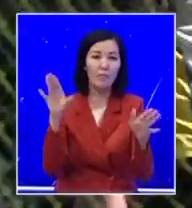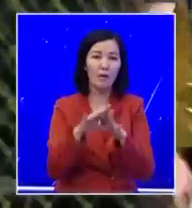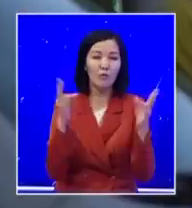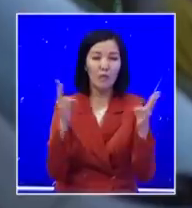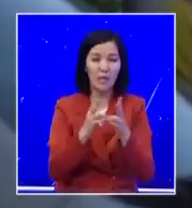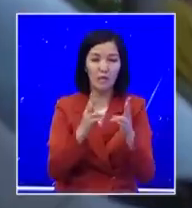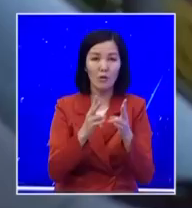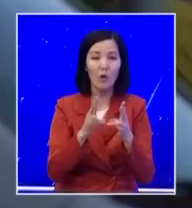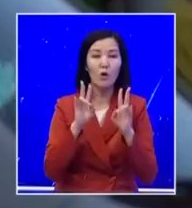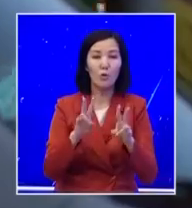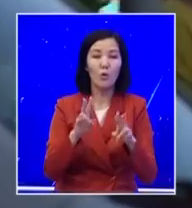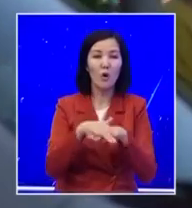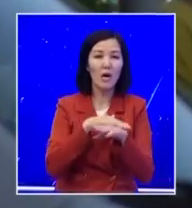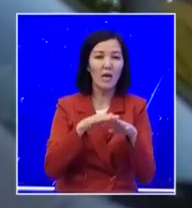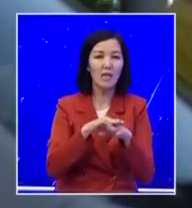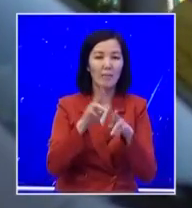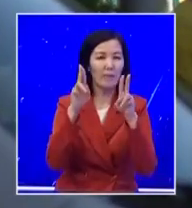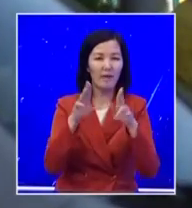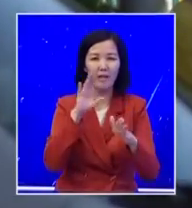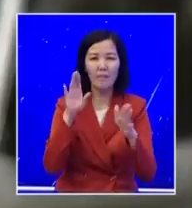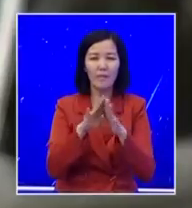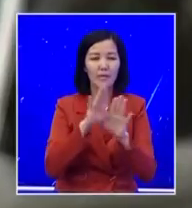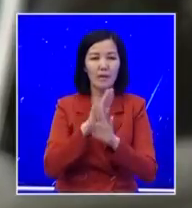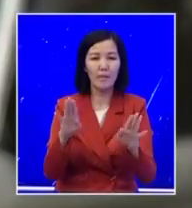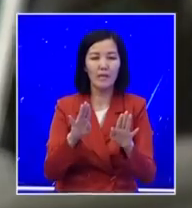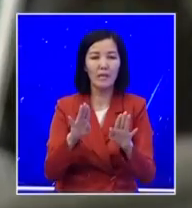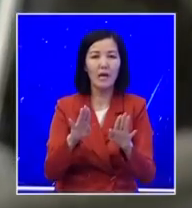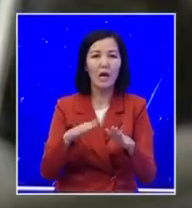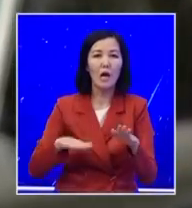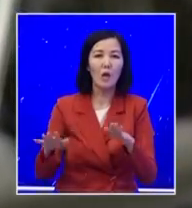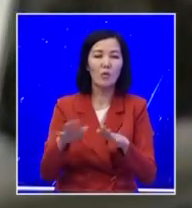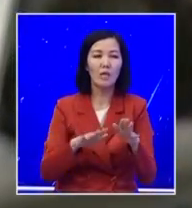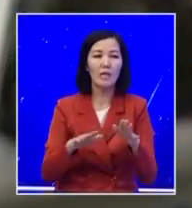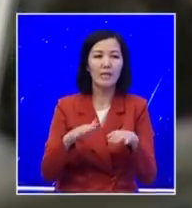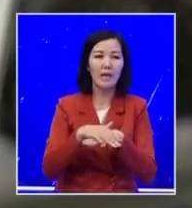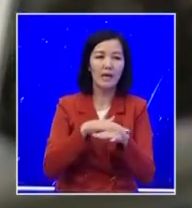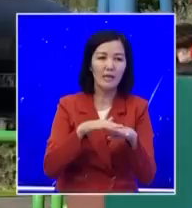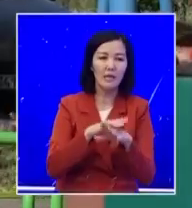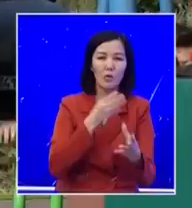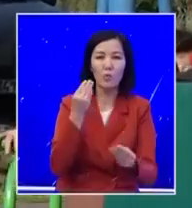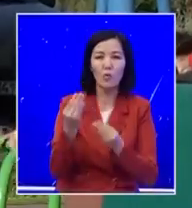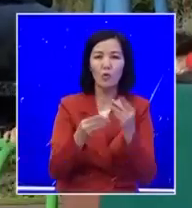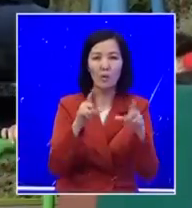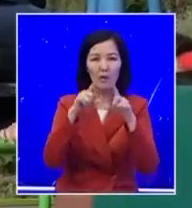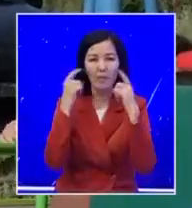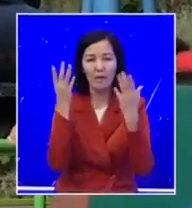шақырады. Дегенмен халық бұл ережелерді елемейтін сыңайлы. Аулаларда халық топталып жүріп, еш